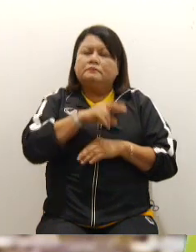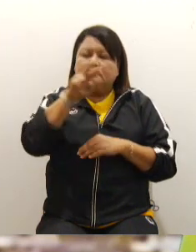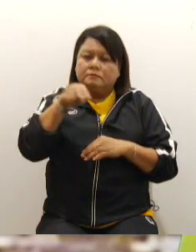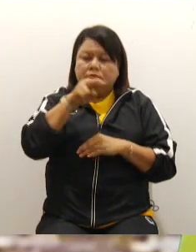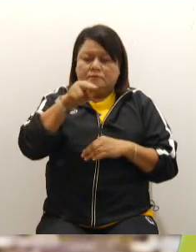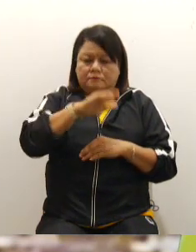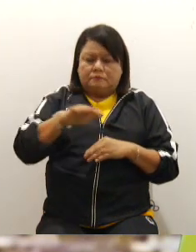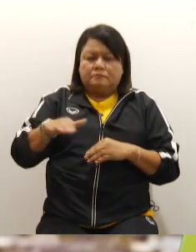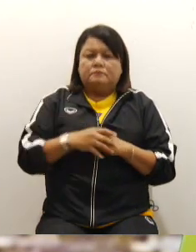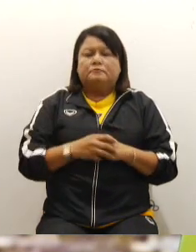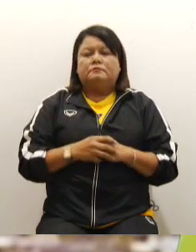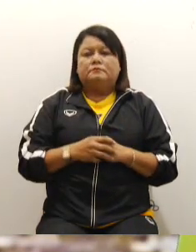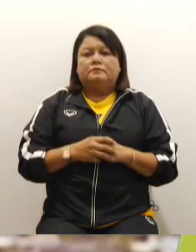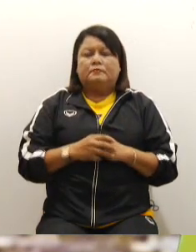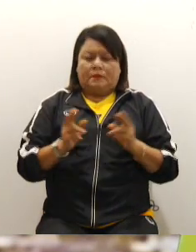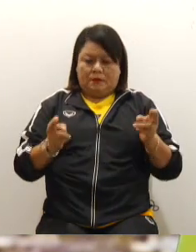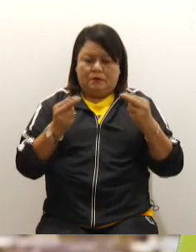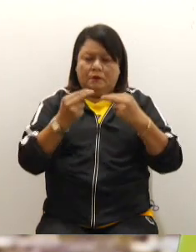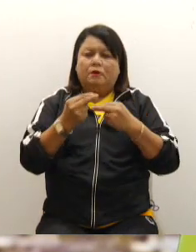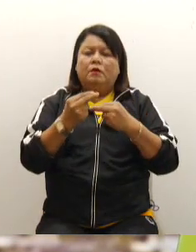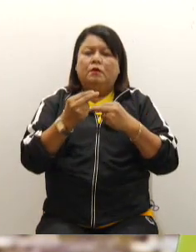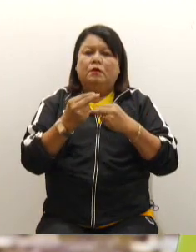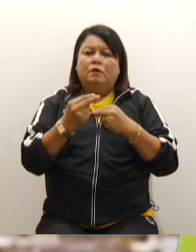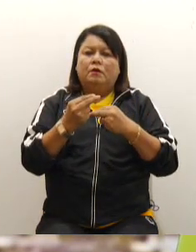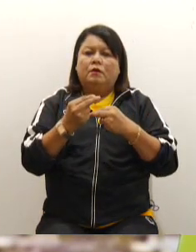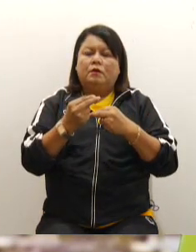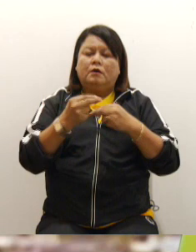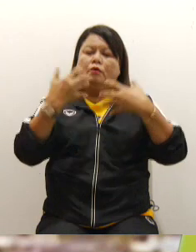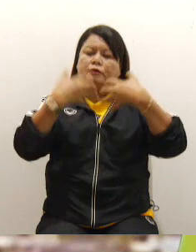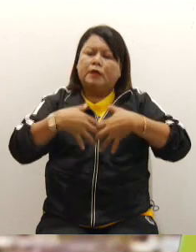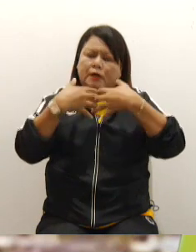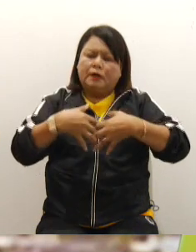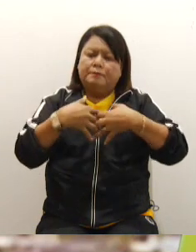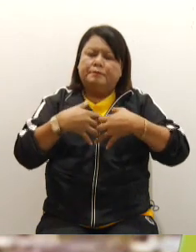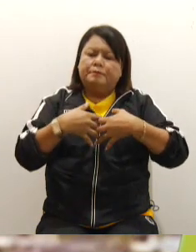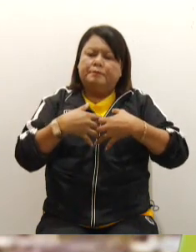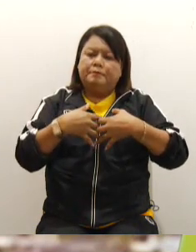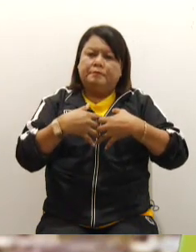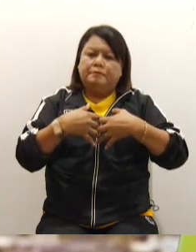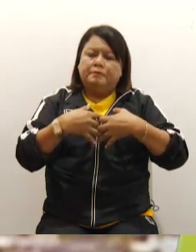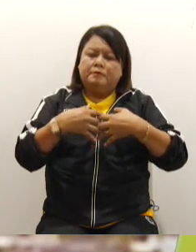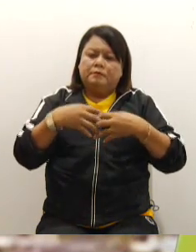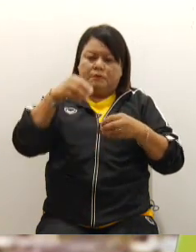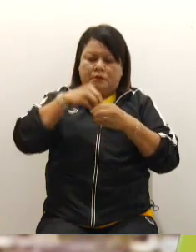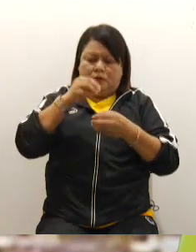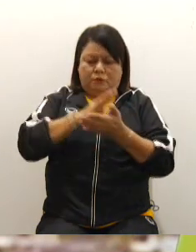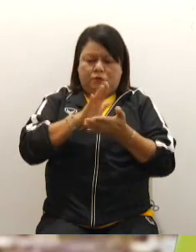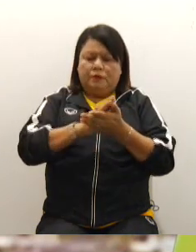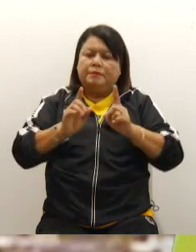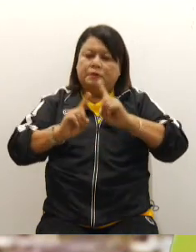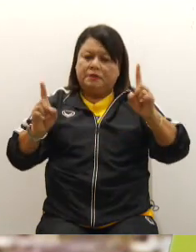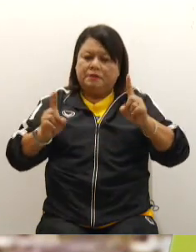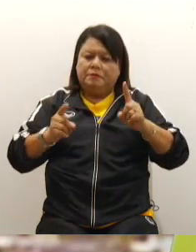ด็กนักเรียนนะครับห้องปฏิบัติการด้านอุตสาหกรรมนะครับในโรงเรียนบางแห่งนะครับมีเครื่อง